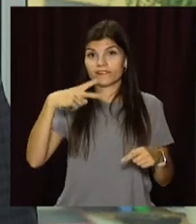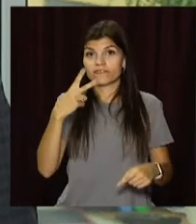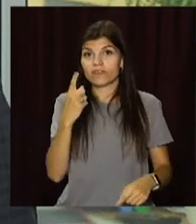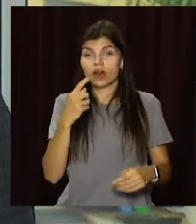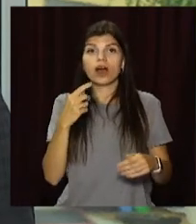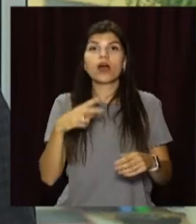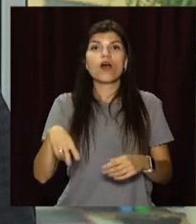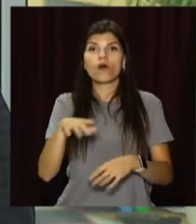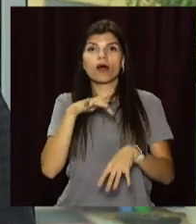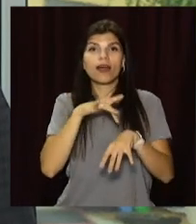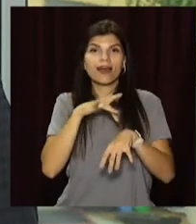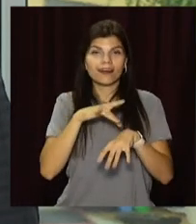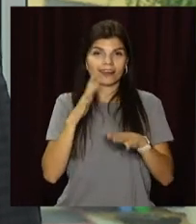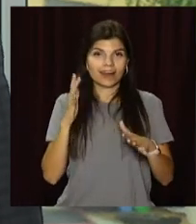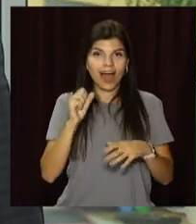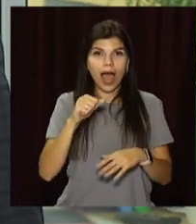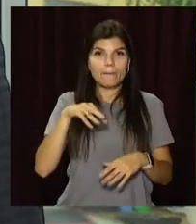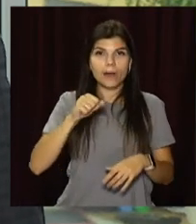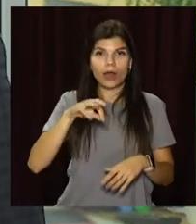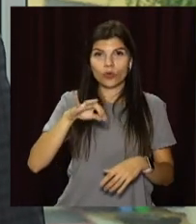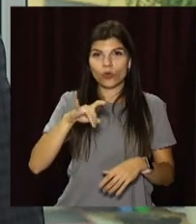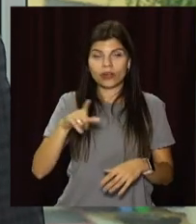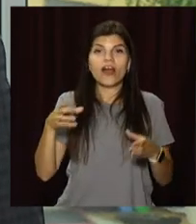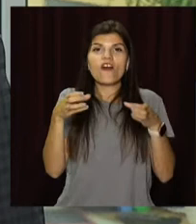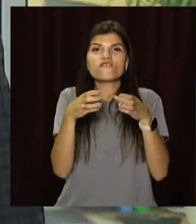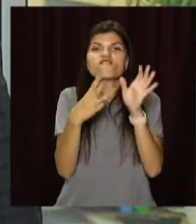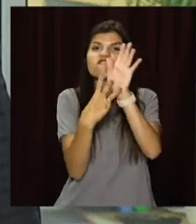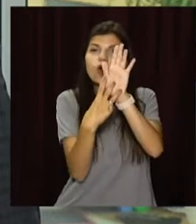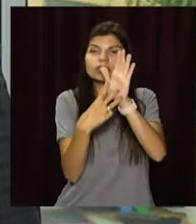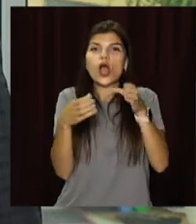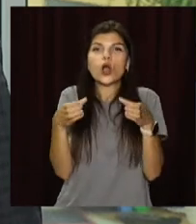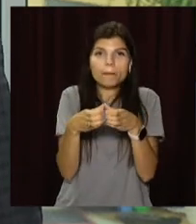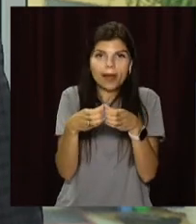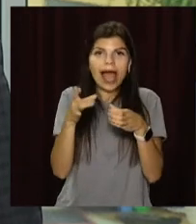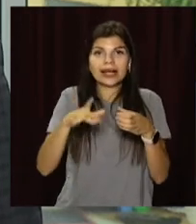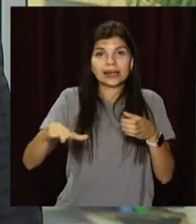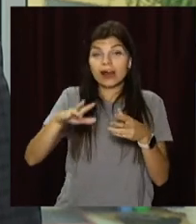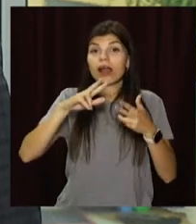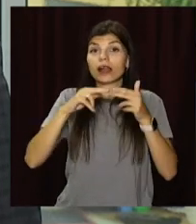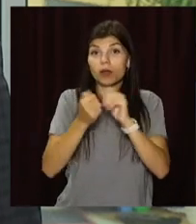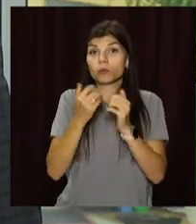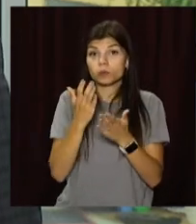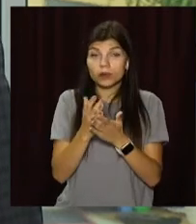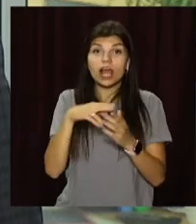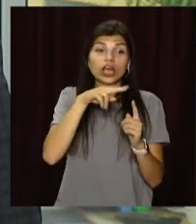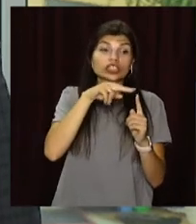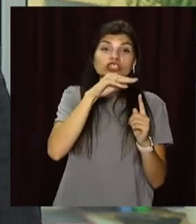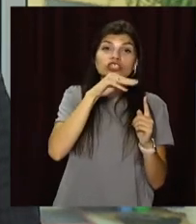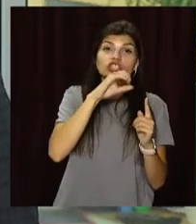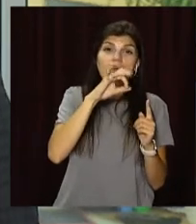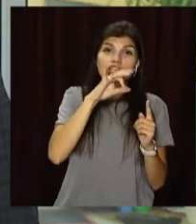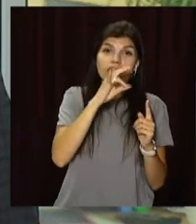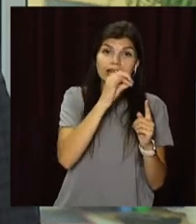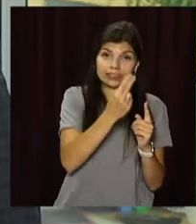2020-2021 серед аматорів. У турнірі взяли участь 8 команд регіону. Кам'янське представляли 2 клуби – «Дзержинець» та «Олімп».